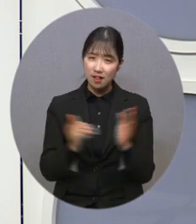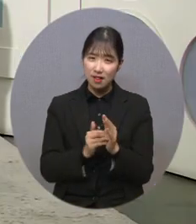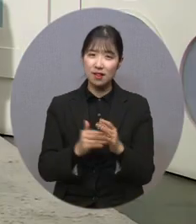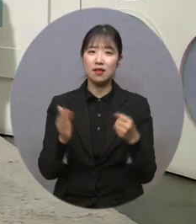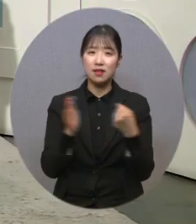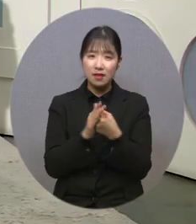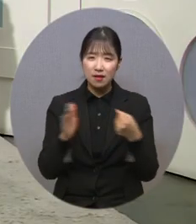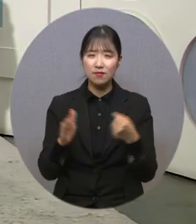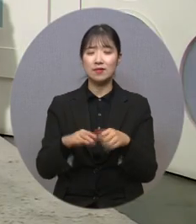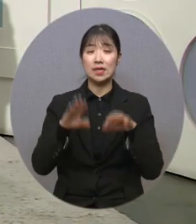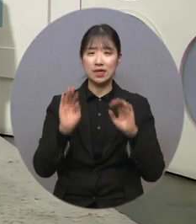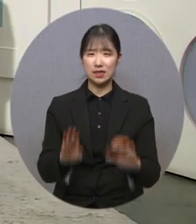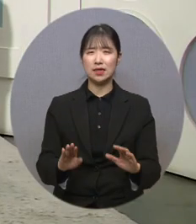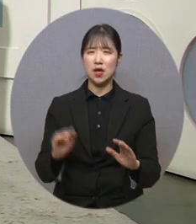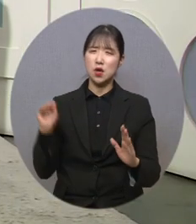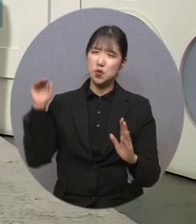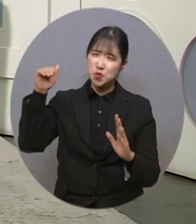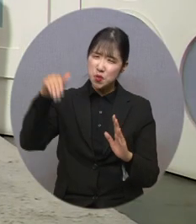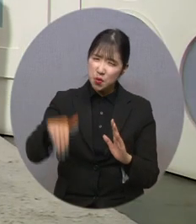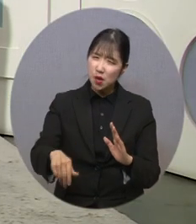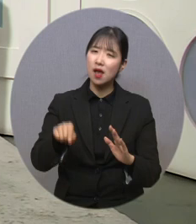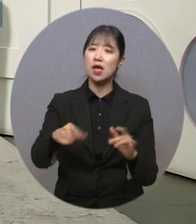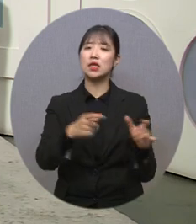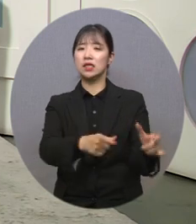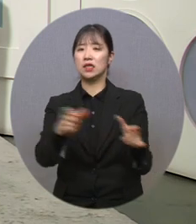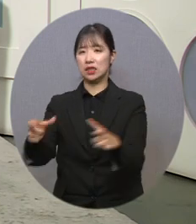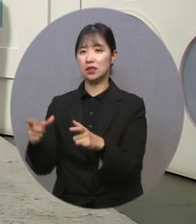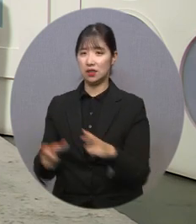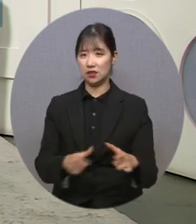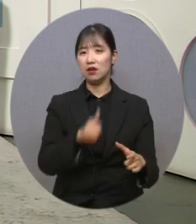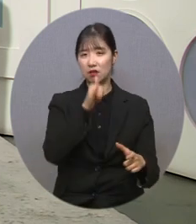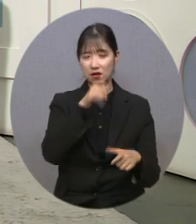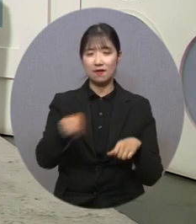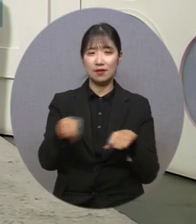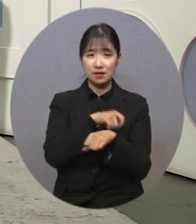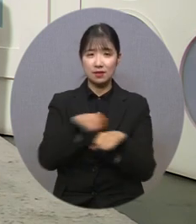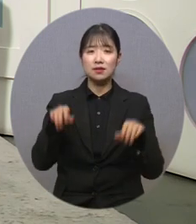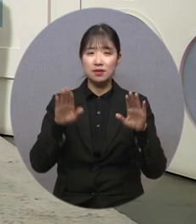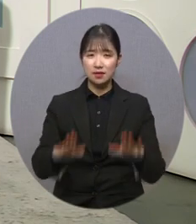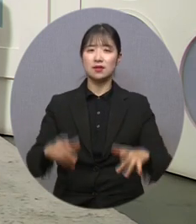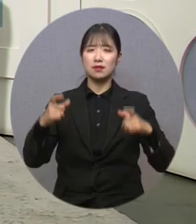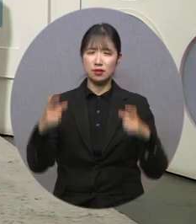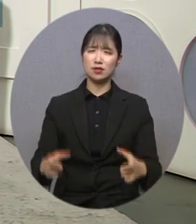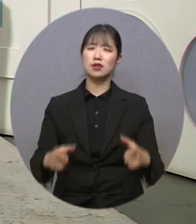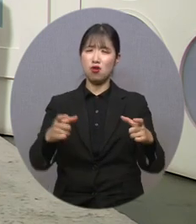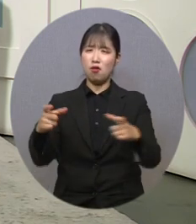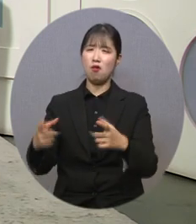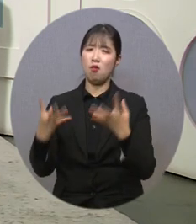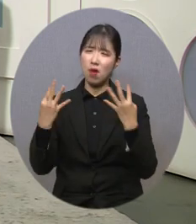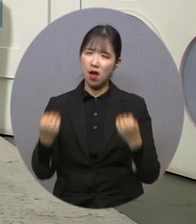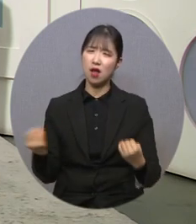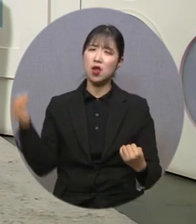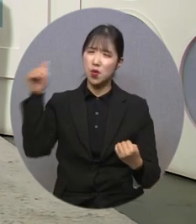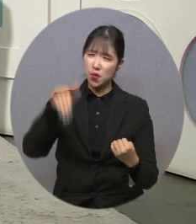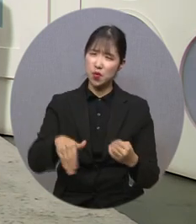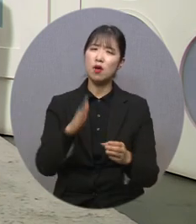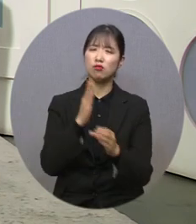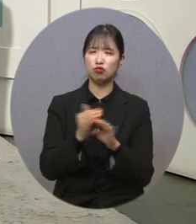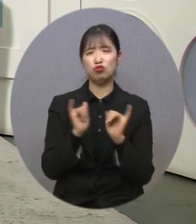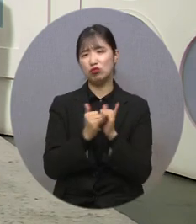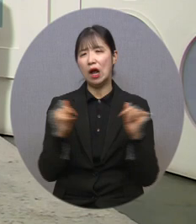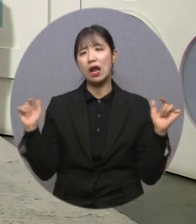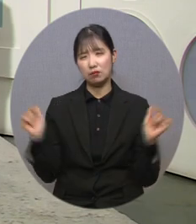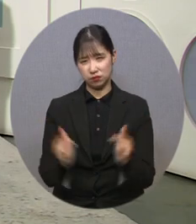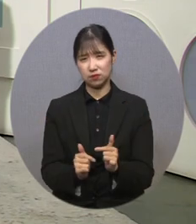이제 그 쇠퇴하는 지역들이 있지 않습니까? 특히 지금 지역이 많이 쇠퇴하고 있습니다. 인구가